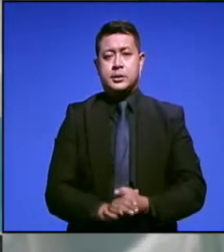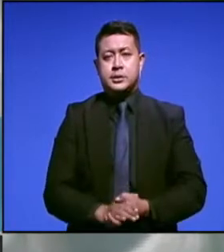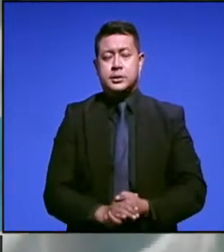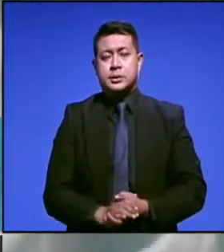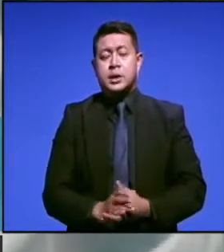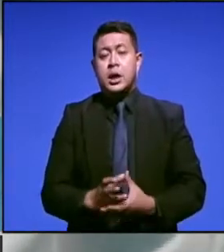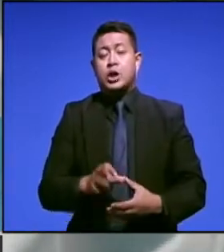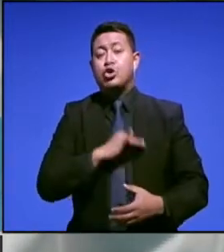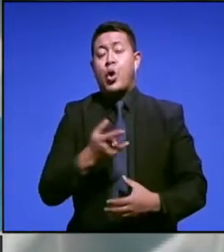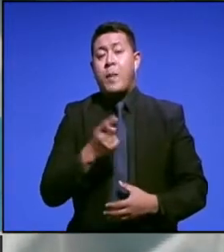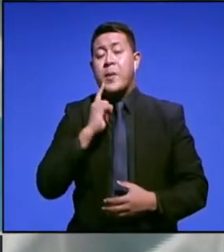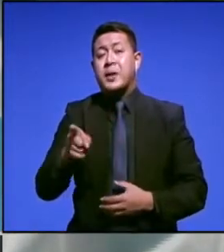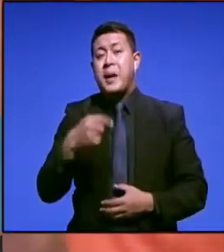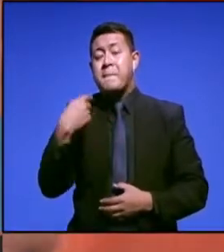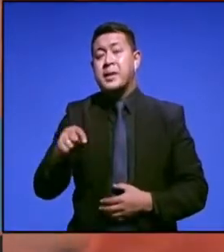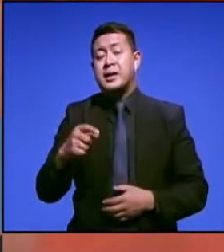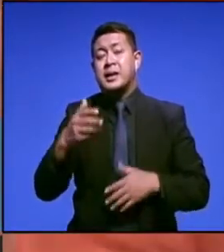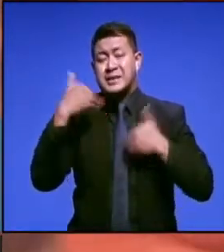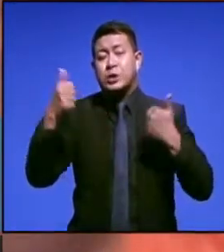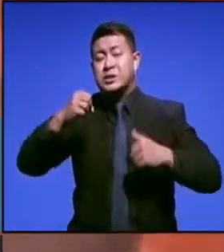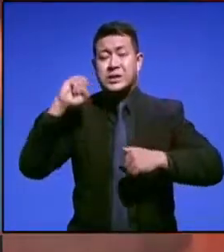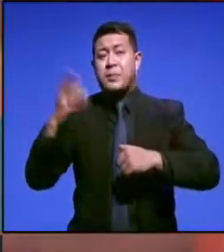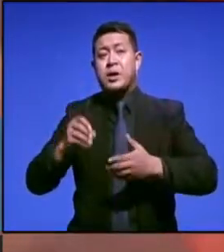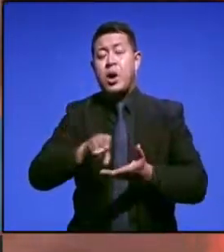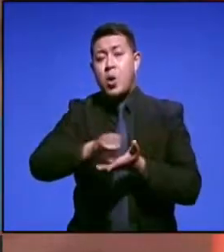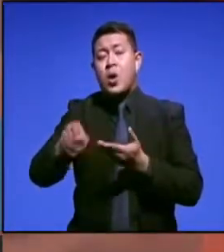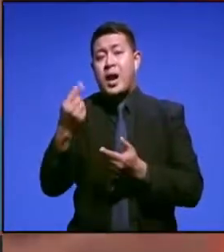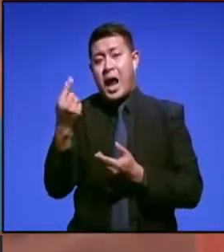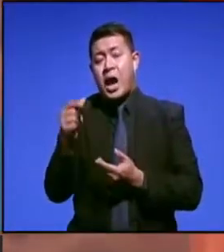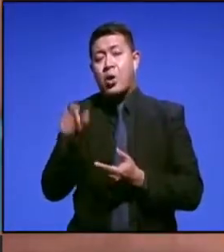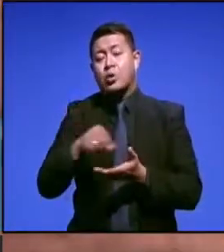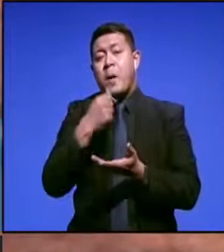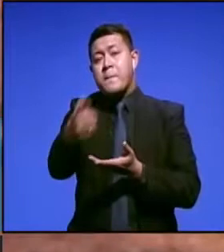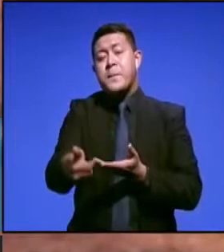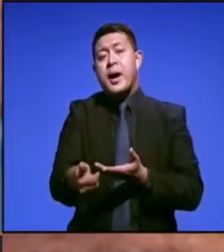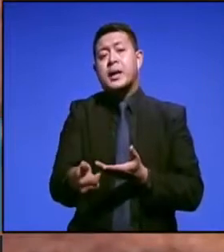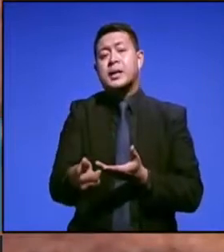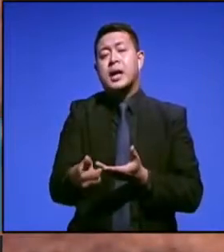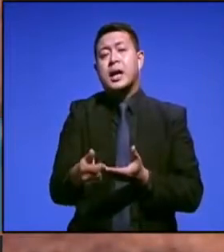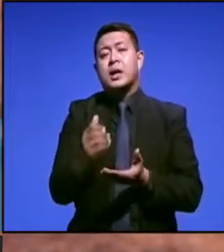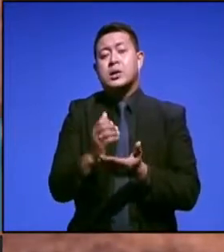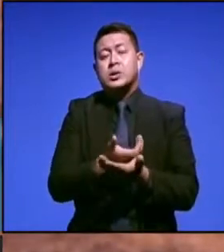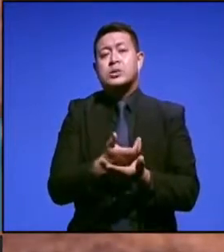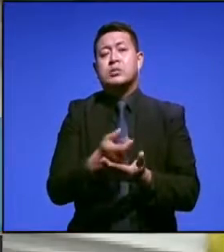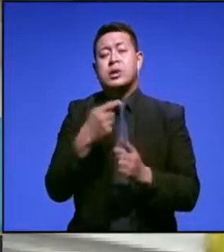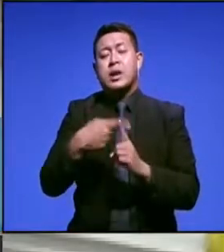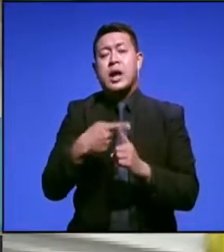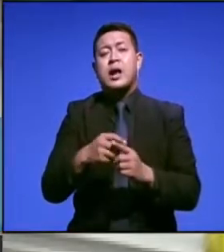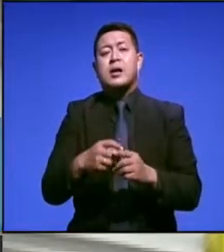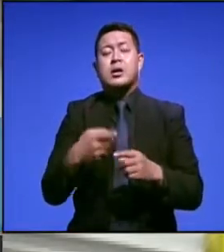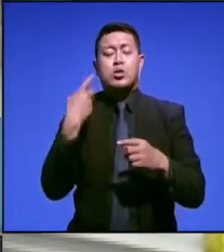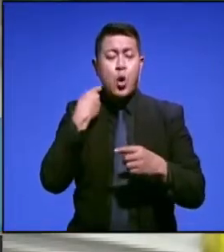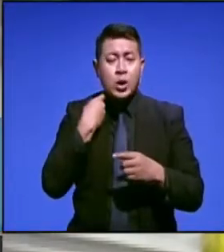Selain itu, Jokowi juga memerintahkan Menteri Kesehatan untuk segera mengeluarkan anggaran untuk membayar insentif dokter, tenaga medis, dan